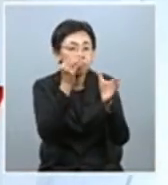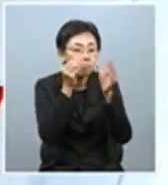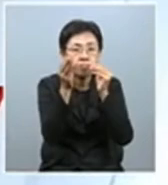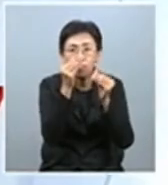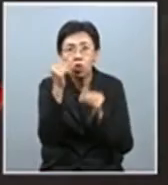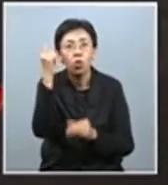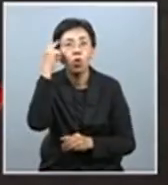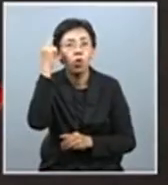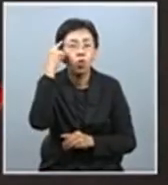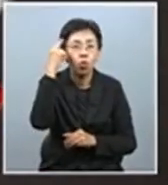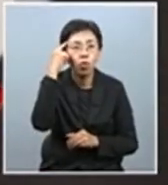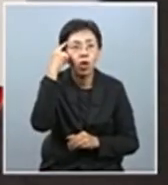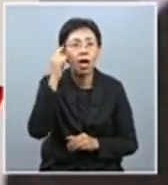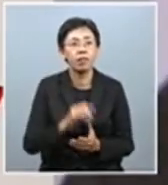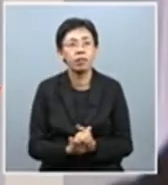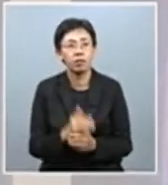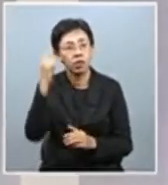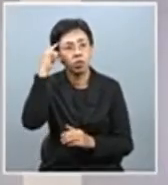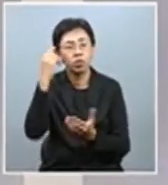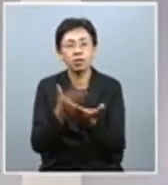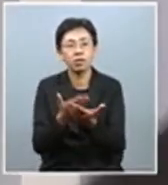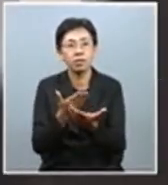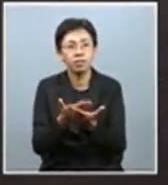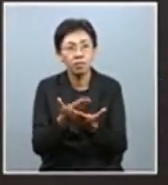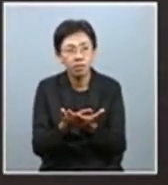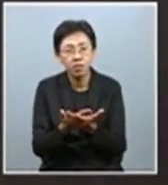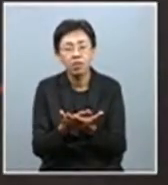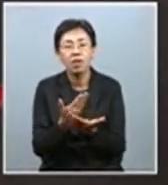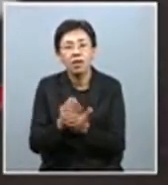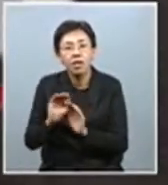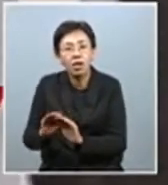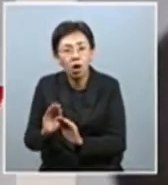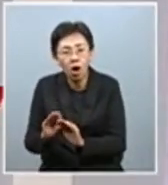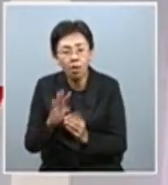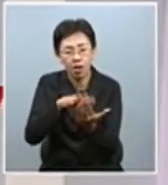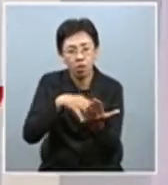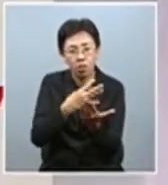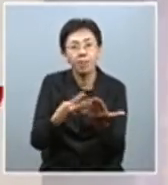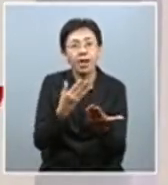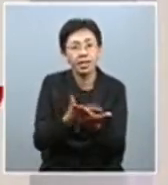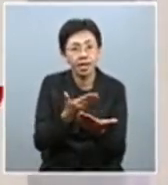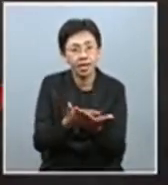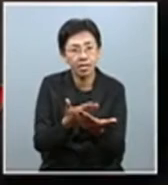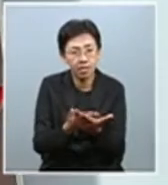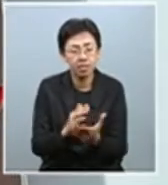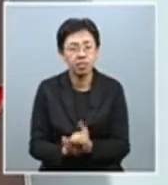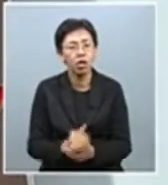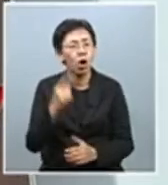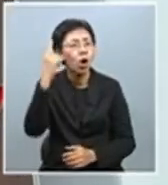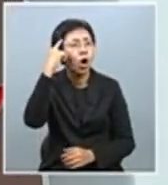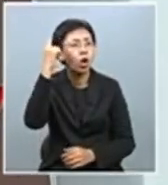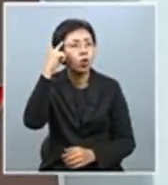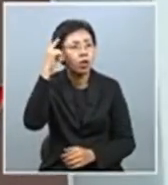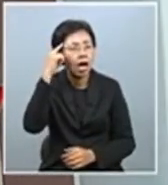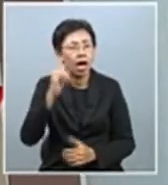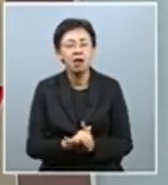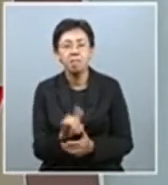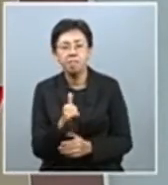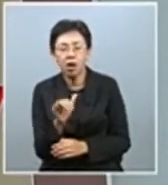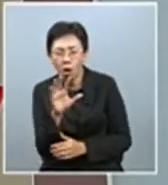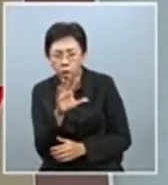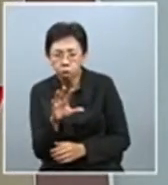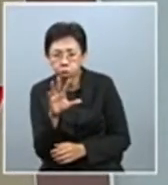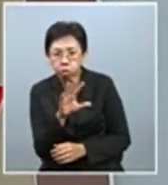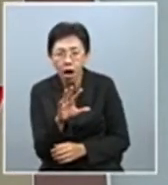ระหนักรู้แล้วก็มีความรู้ความเข้าใจในเรื่องของเงินออมการวางแผนทางการเงินแล้วก็เข้าใจว่ากลลวงเนี่ยมีอะ